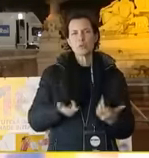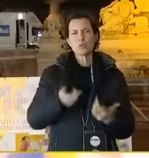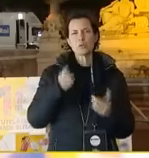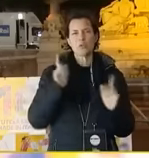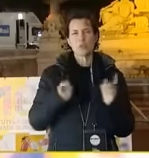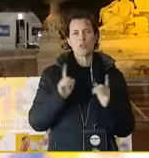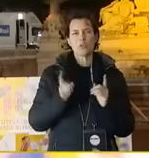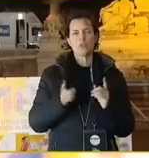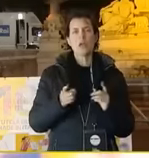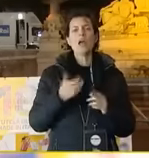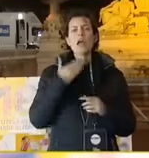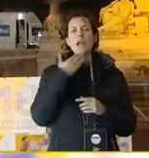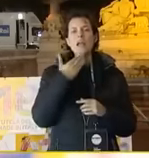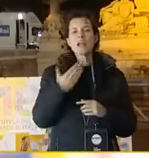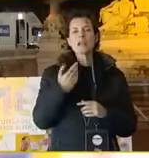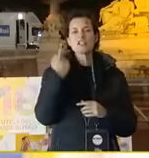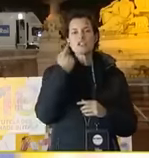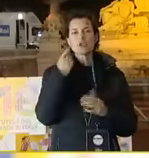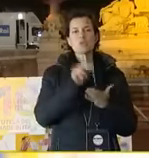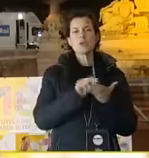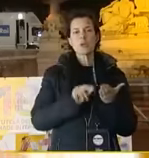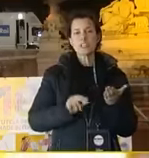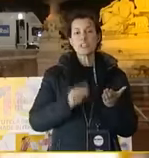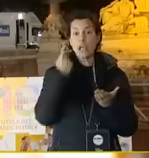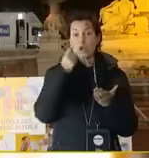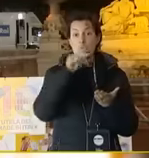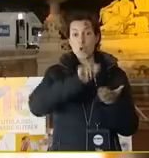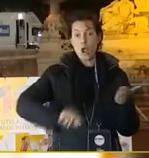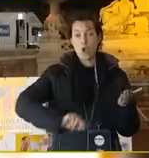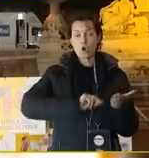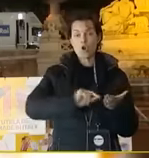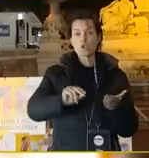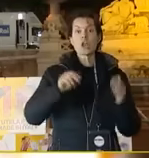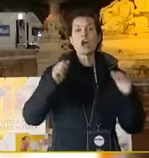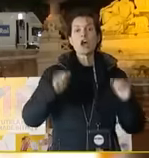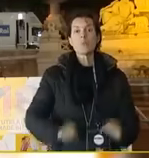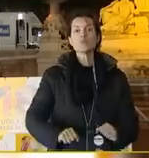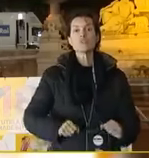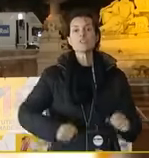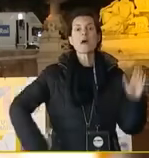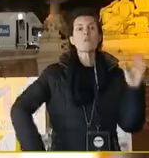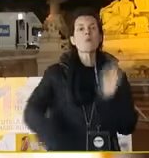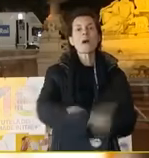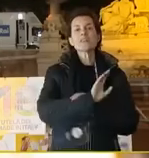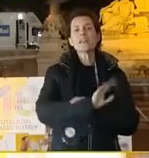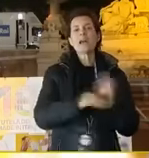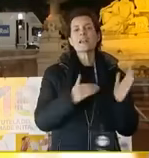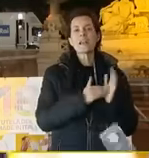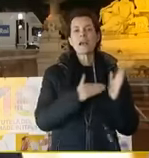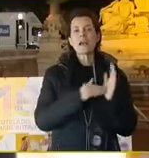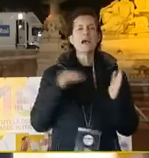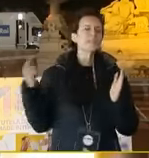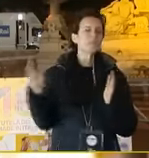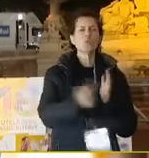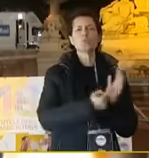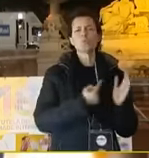sola matita e con una croce, noi possiamo mandarli a casa.